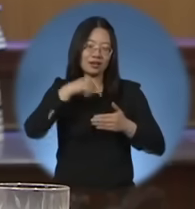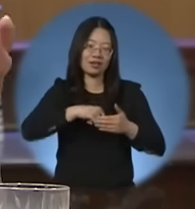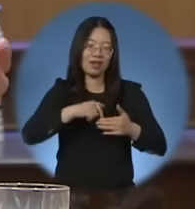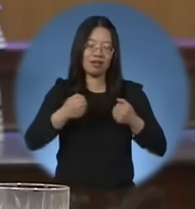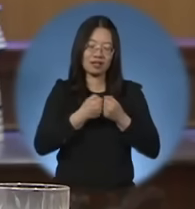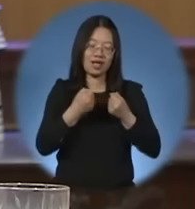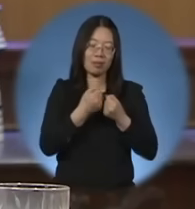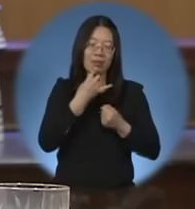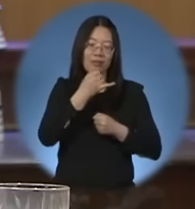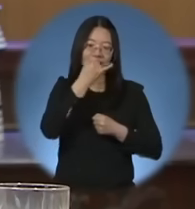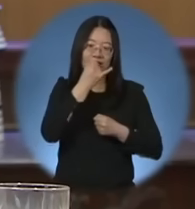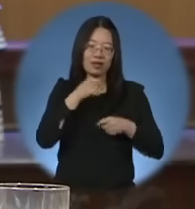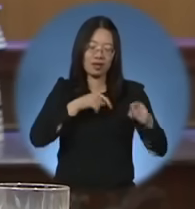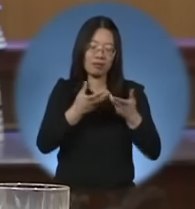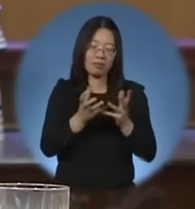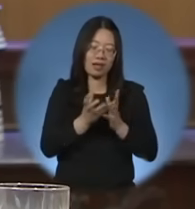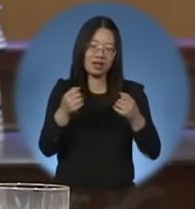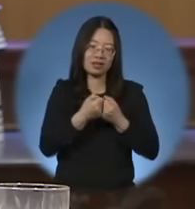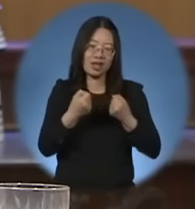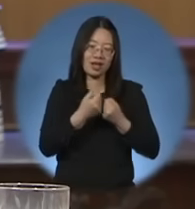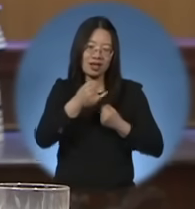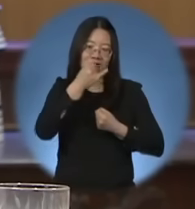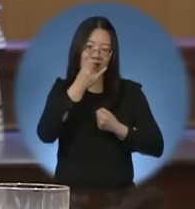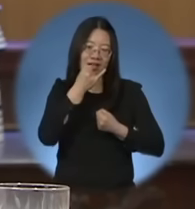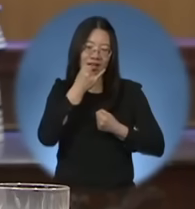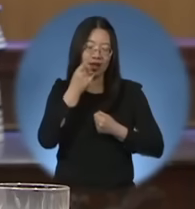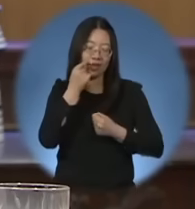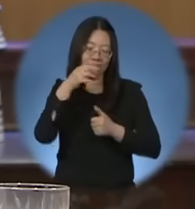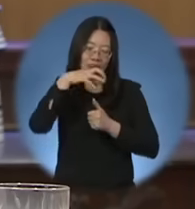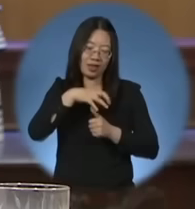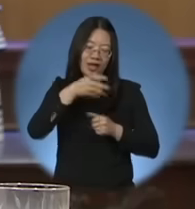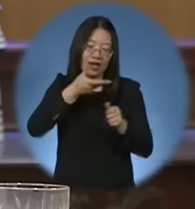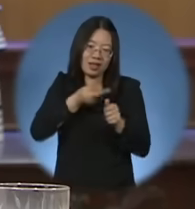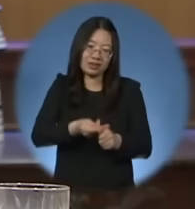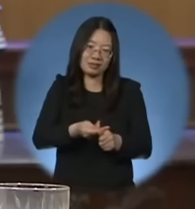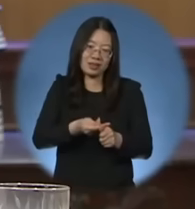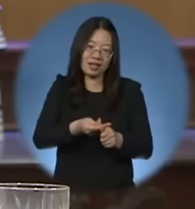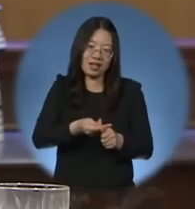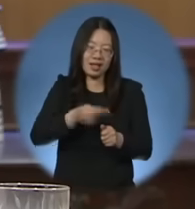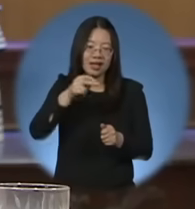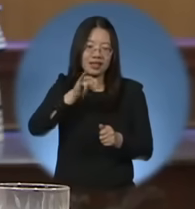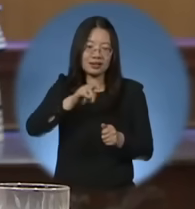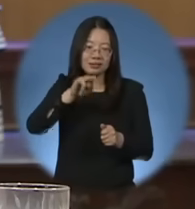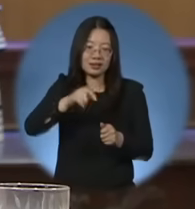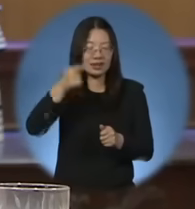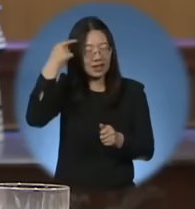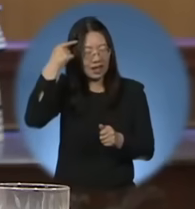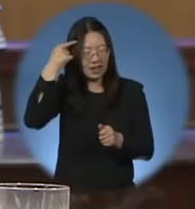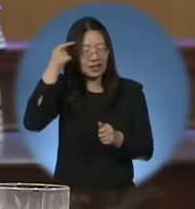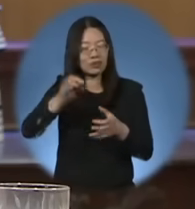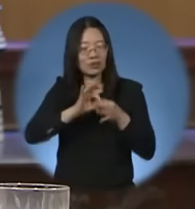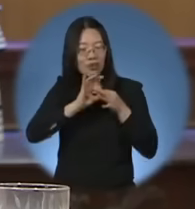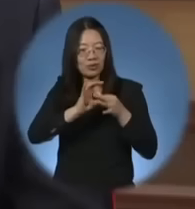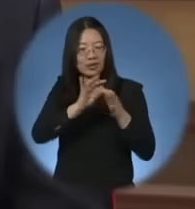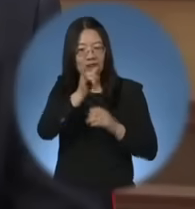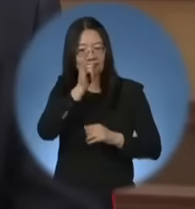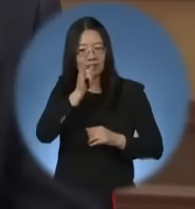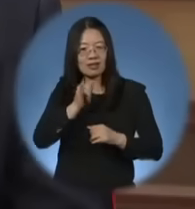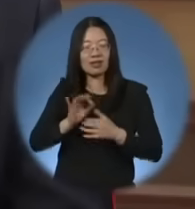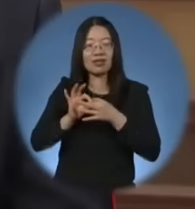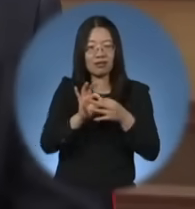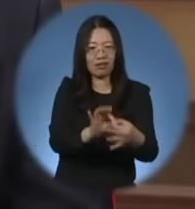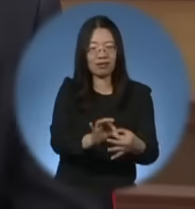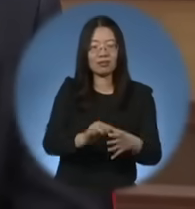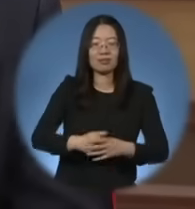내부적으로 싸움만 했고 당파싸움만 했고 이런 거는 사실 또 일제가 모는 식민 사관이 영향을 미치는 거죠 그런 거 있어요